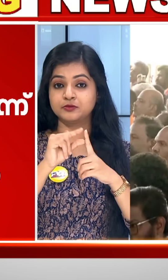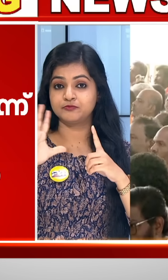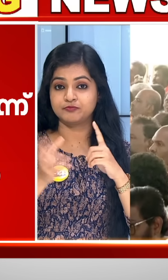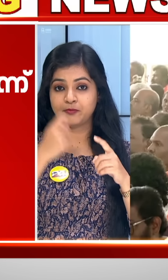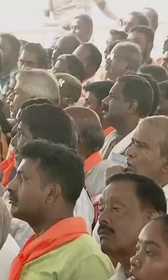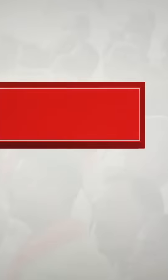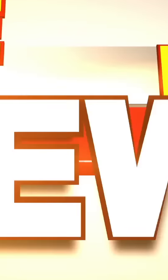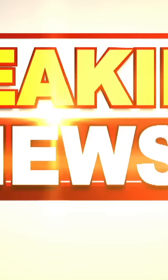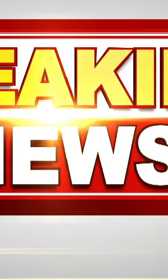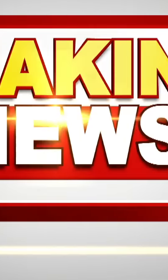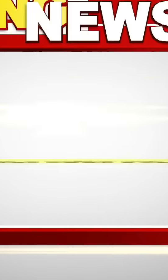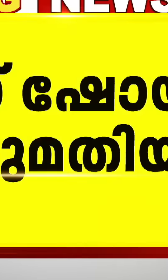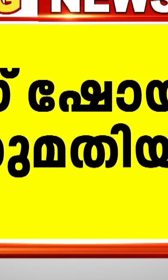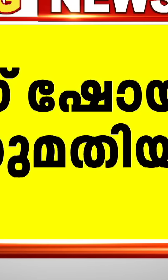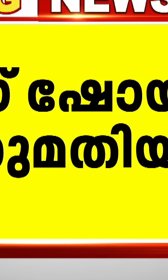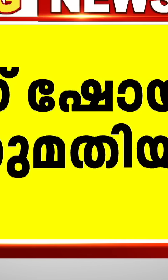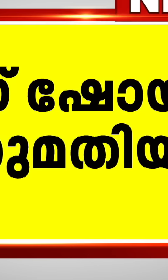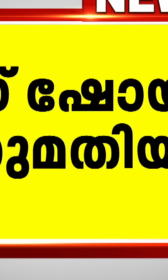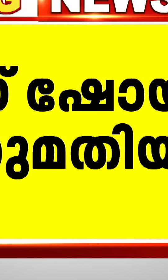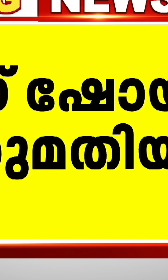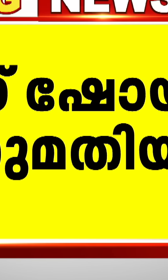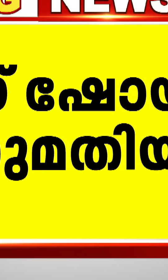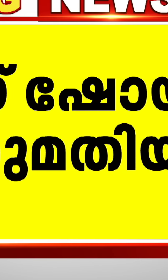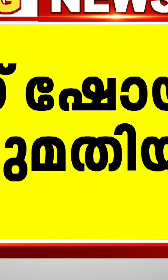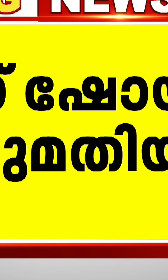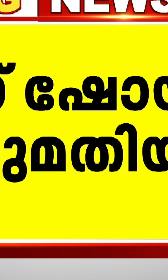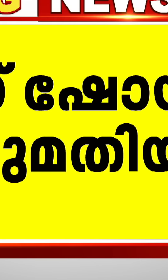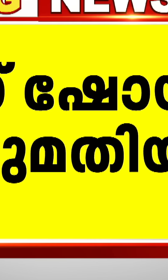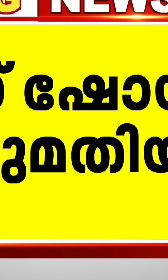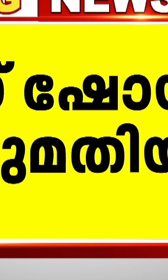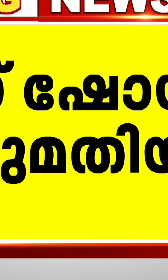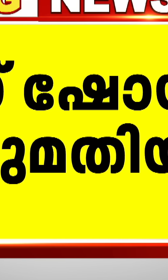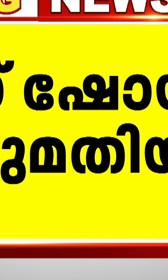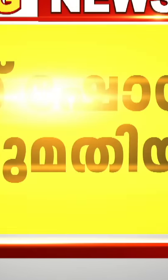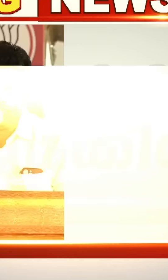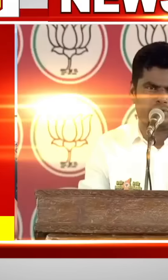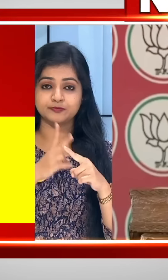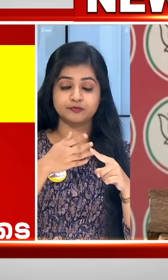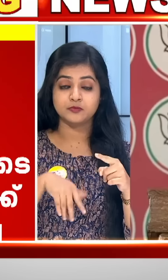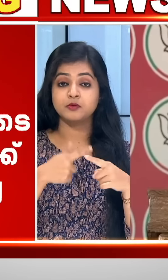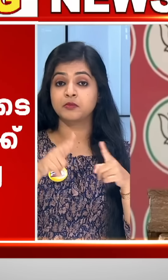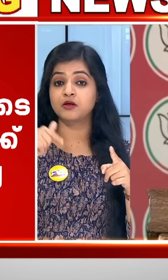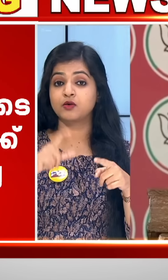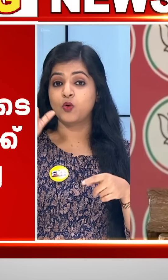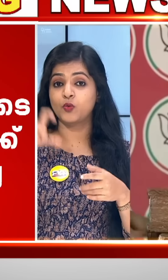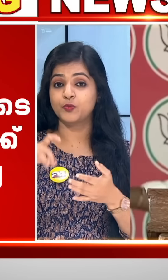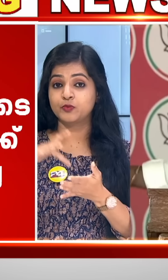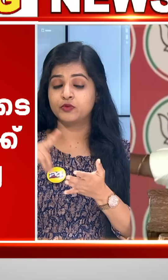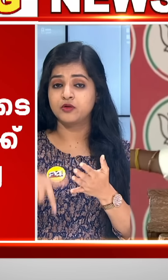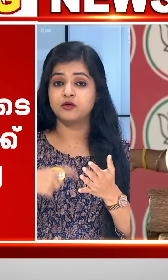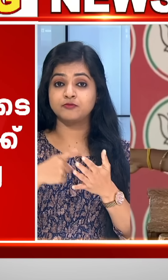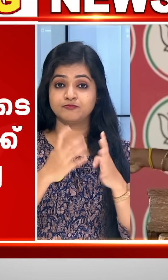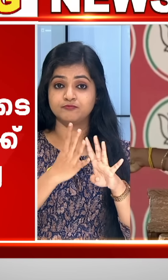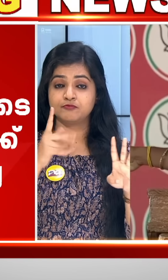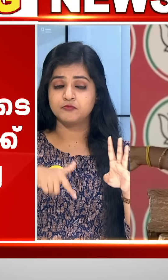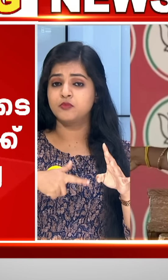പൊതുസമ്മേളനവും ഒക്കെയായി കഴിഞ്ഞ ഈ വരുന്ന മൂന്ന് ദിവസങ്ങൾ കൂടി പ്രധാനമന്ത്രി എത്തുന്നത് പക്ഷേ അവിടെയാണ് ഇപ്പോൾ കോയമ്പത്തൂരിലെ റാലിക്ക് ഒരു നിരോധനം